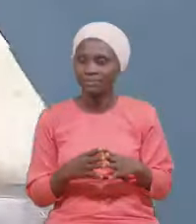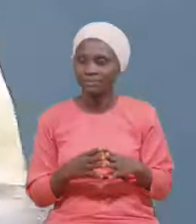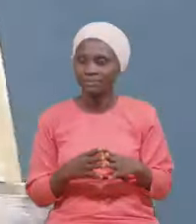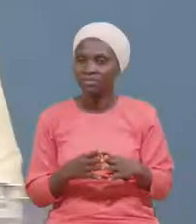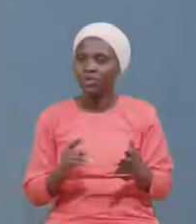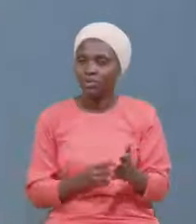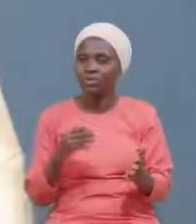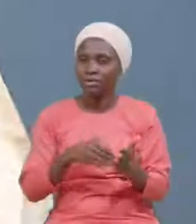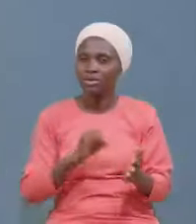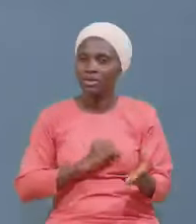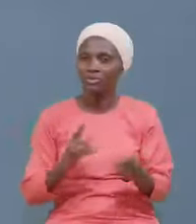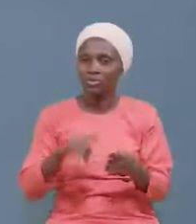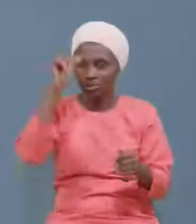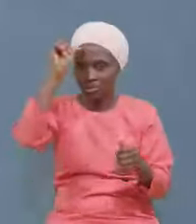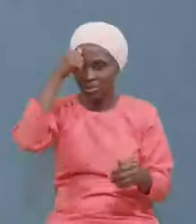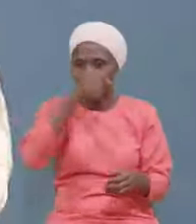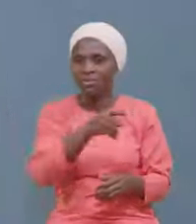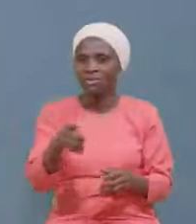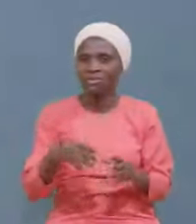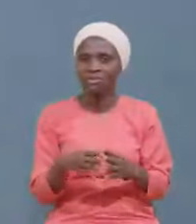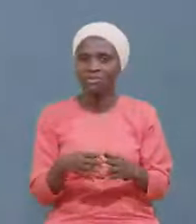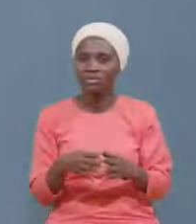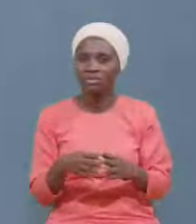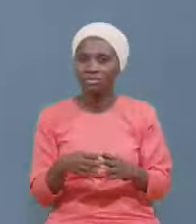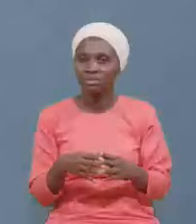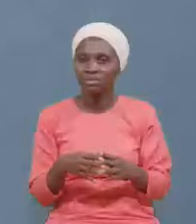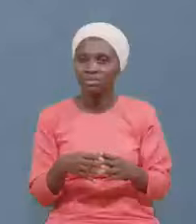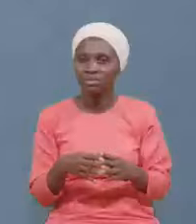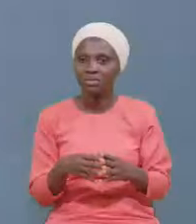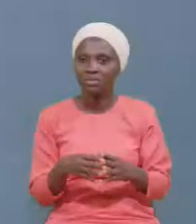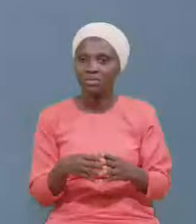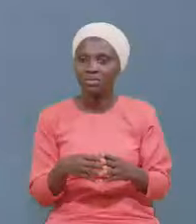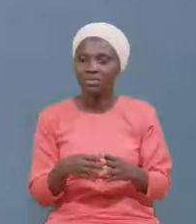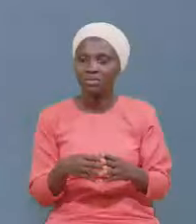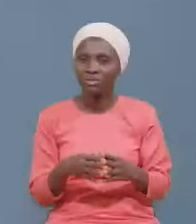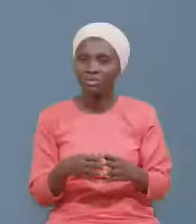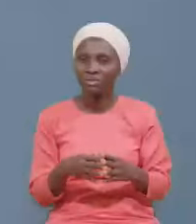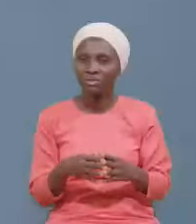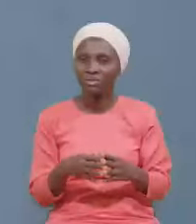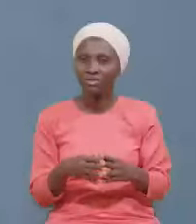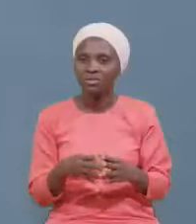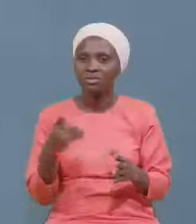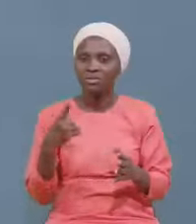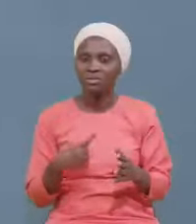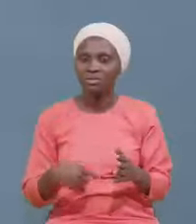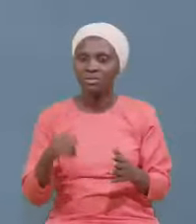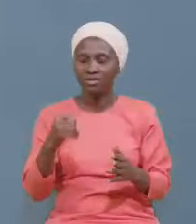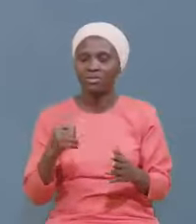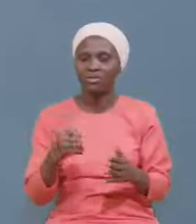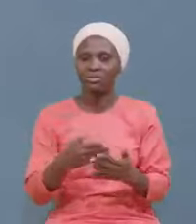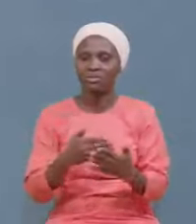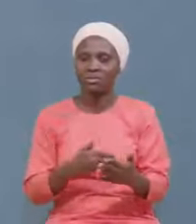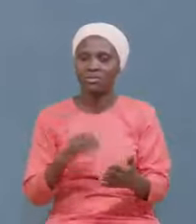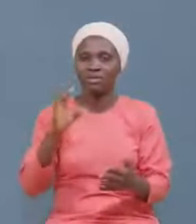again I want to remind you. మరొక పార గుర్తు చేస్తున్నాను. That this is pre-Christmas celebration.